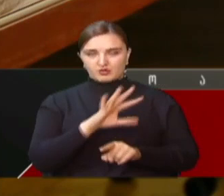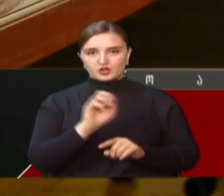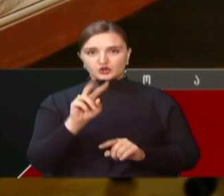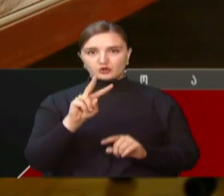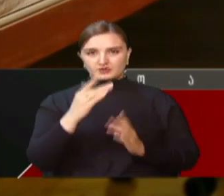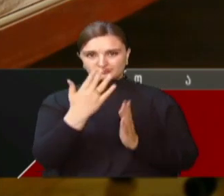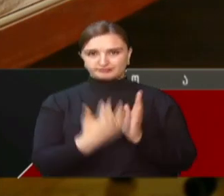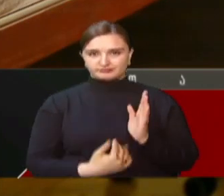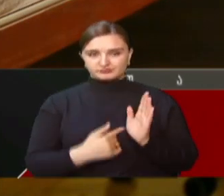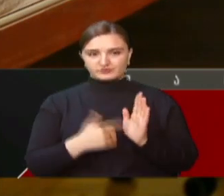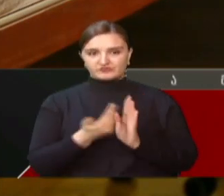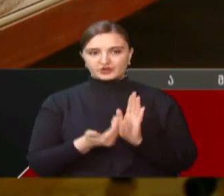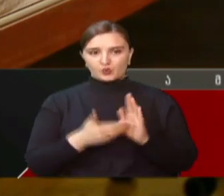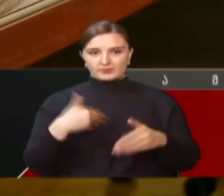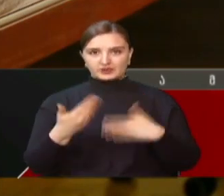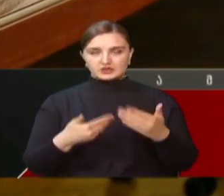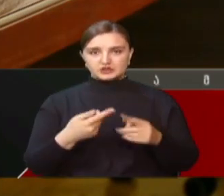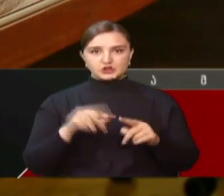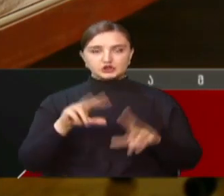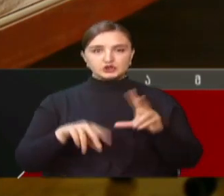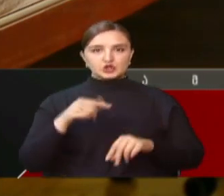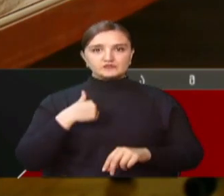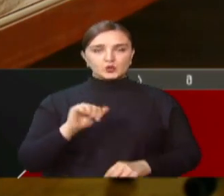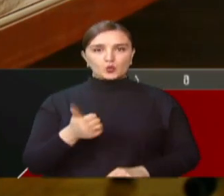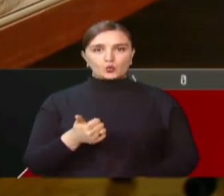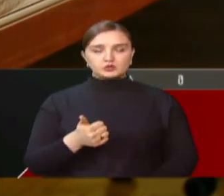12 რეკომენდაციაზე, პრაქტიკულად ჩვენ როგორც